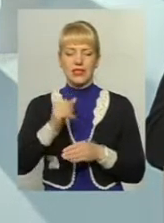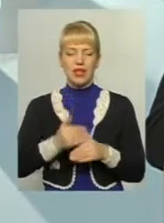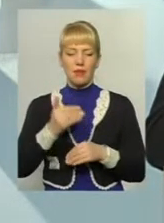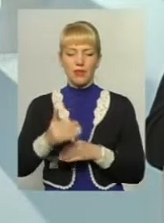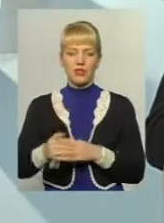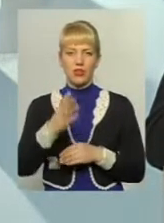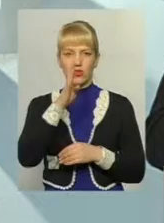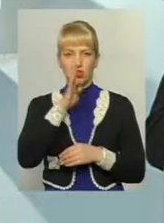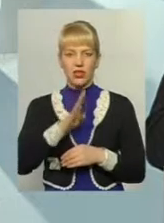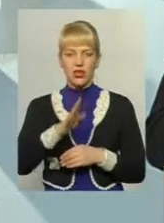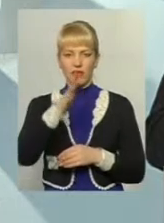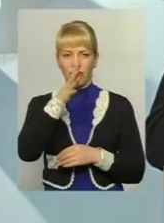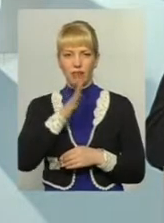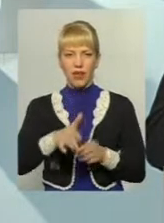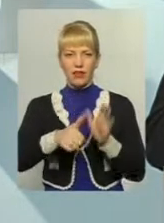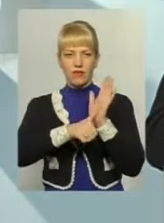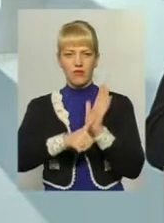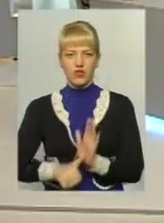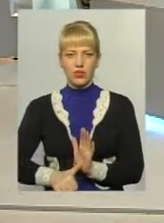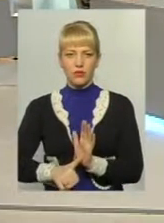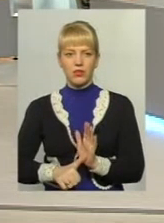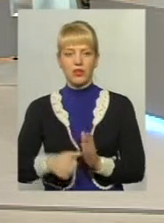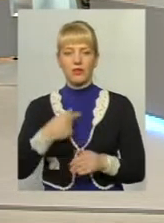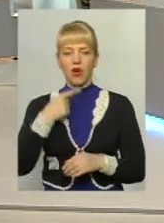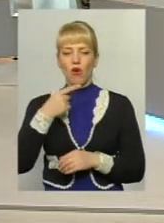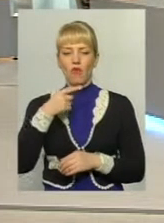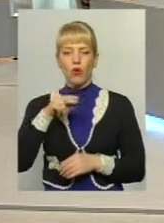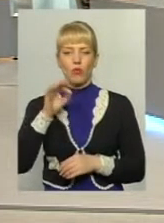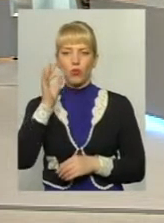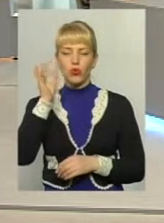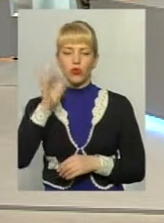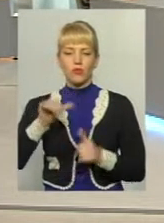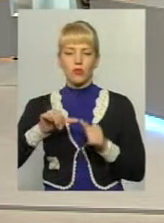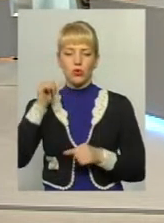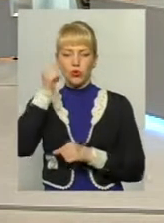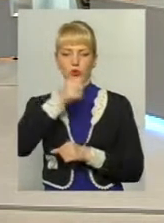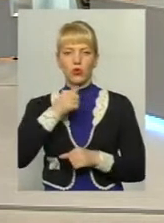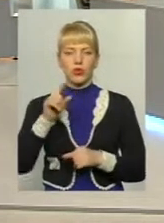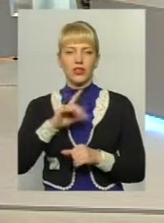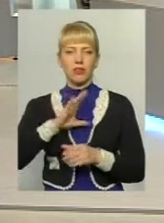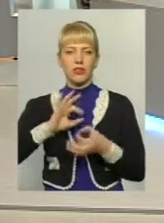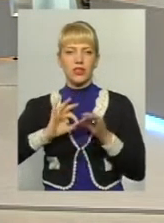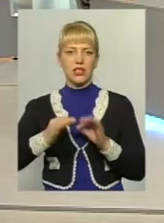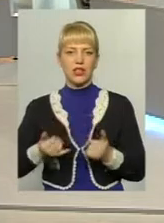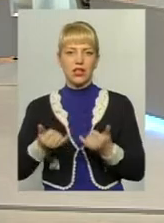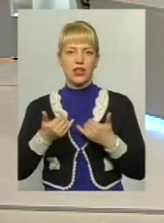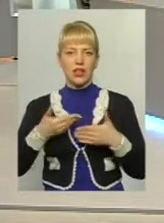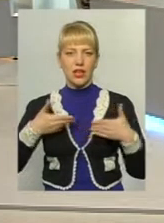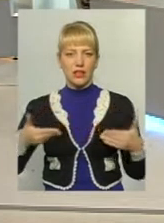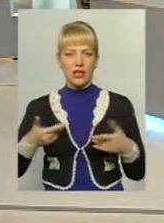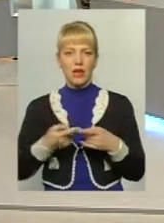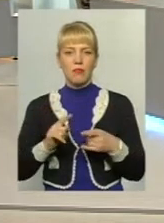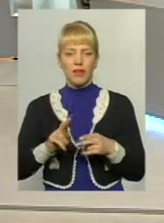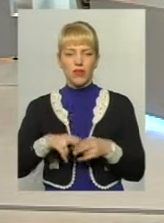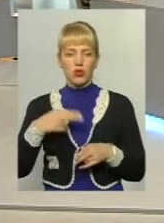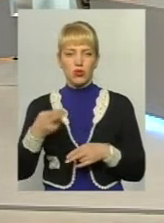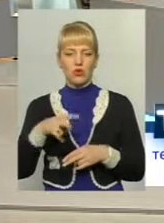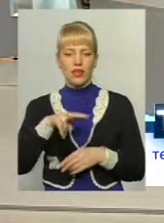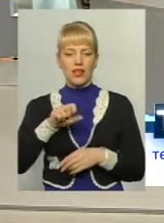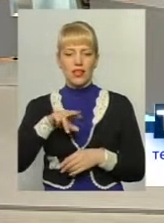які заборгує нам держава, просто величезні, вони накопичуються як сніжний ком, і, як правило,